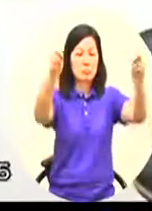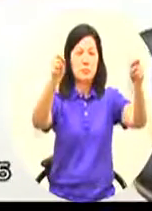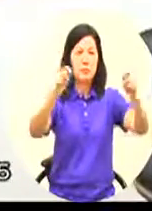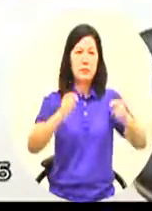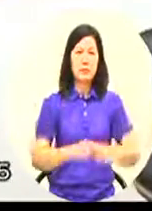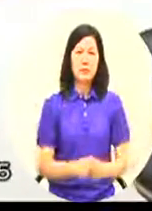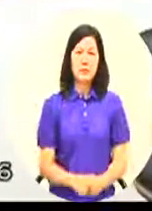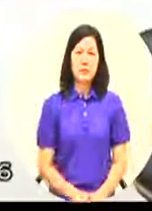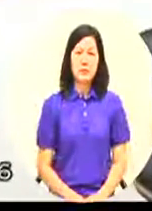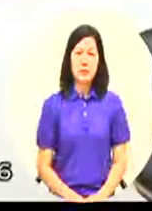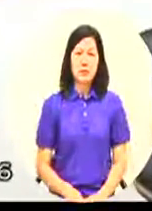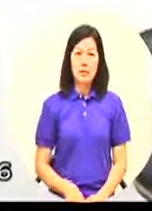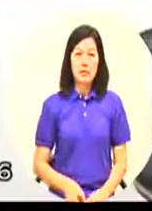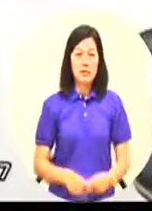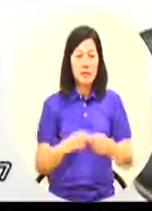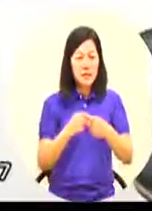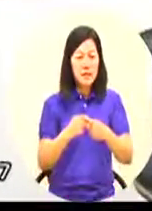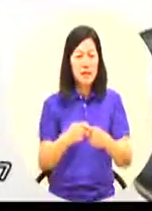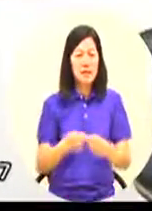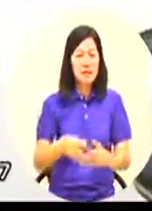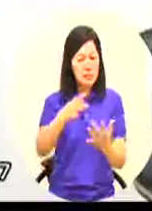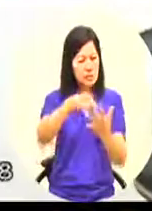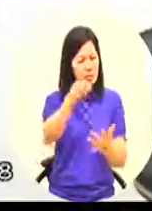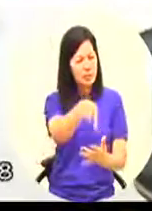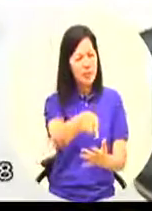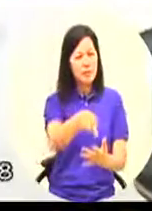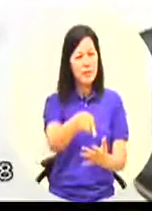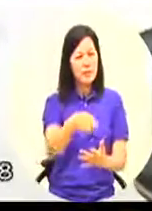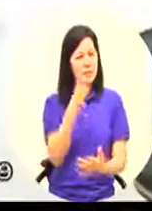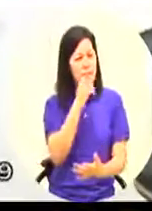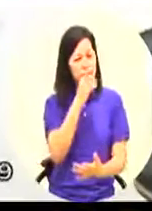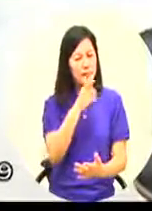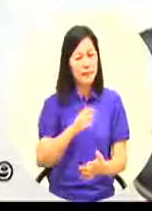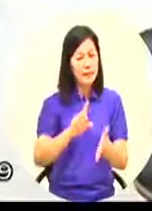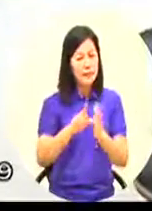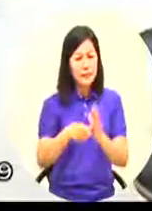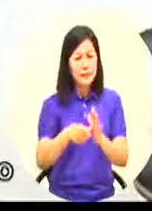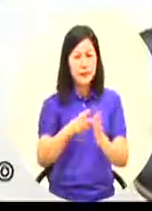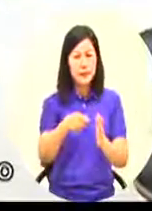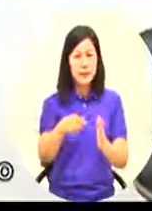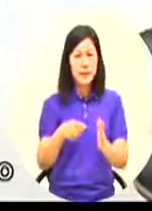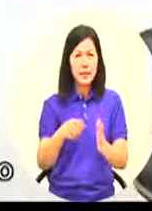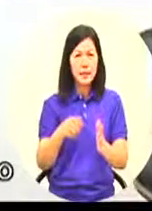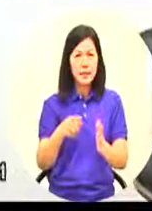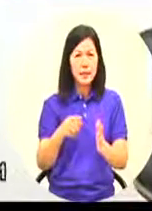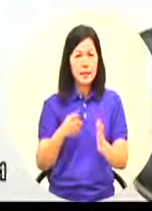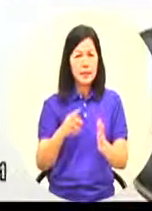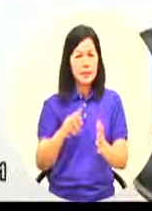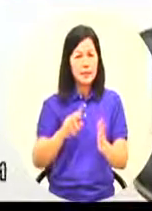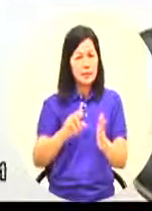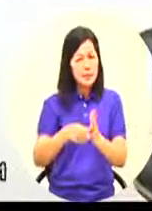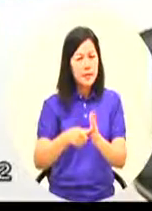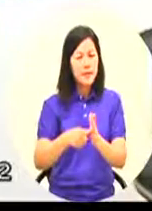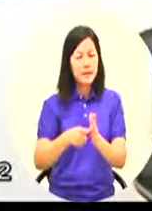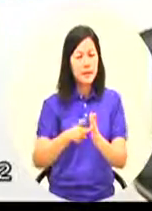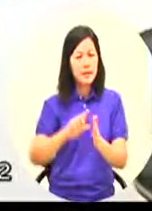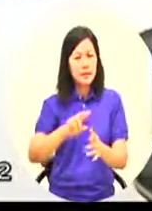第一，为什么会偏偏要选在那边，也给你时间去看看有没有时间来变。